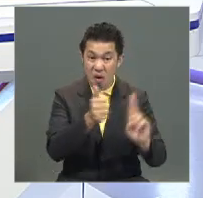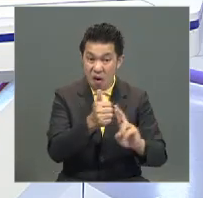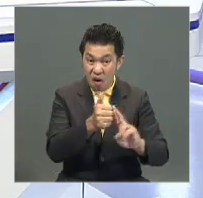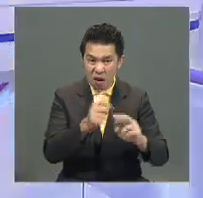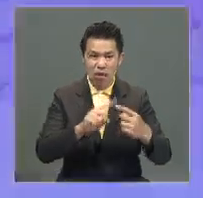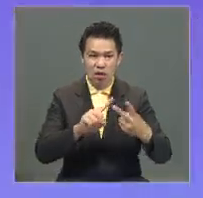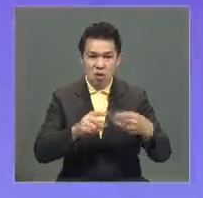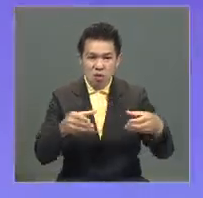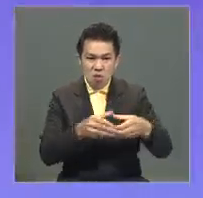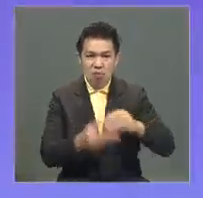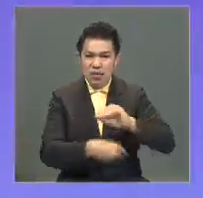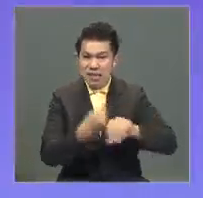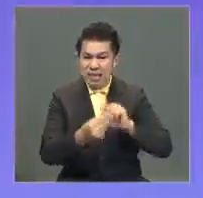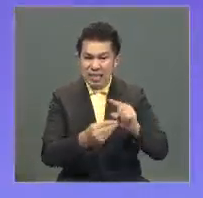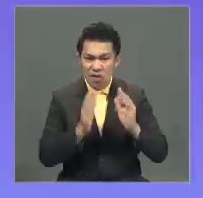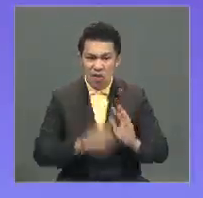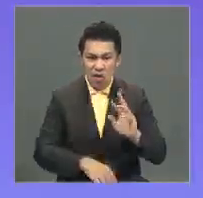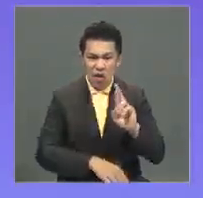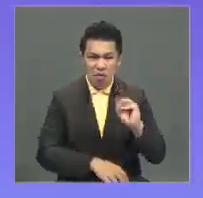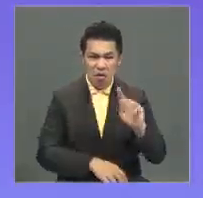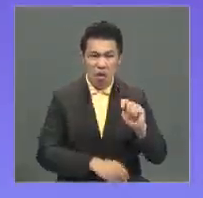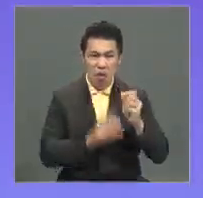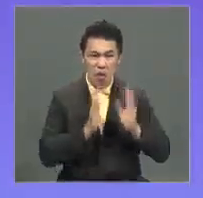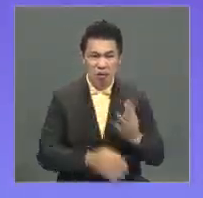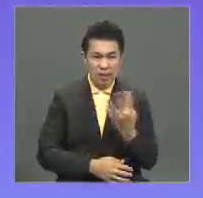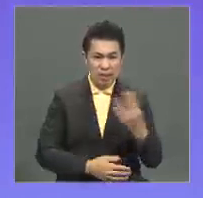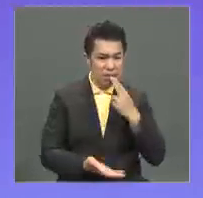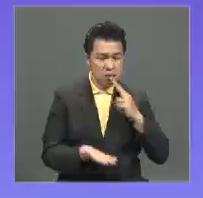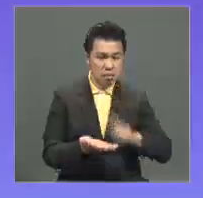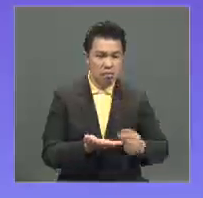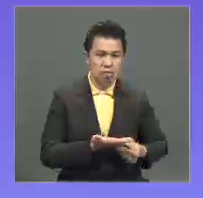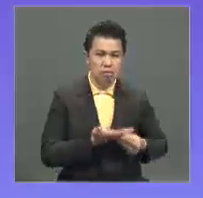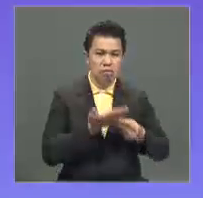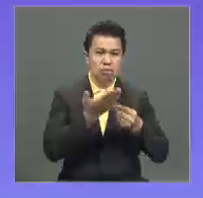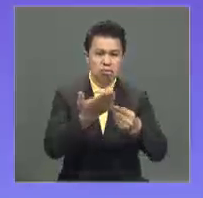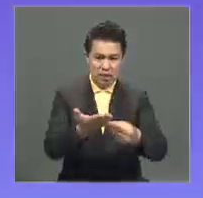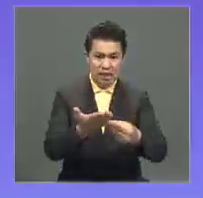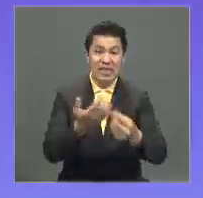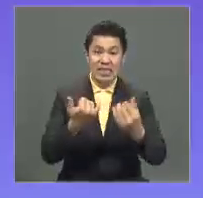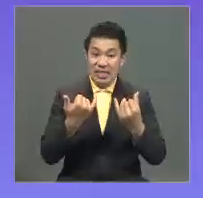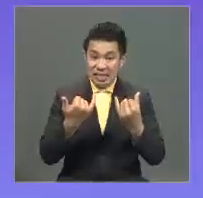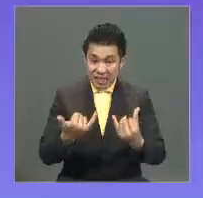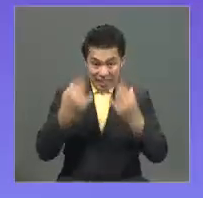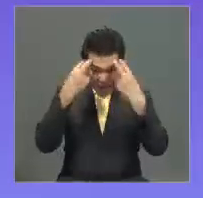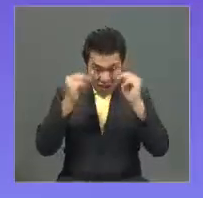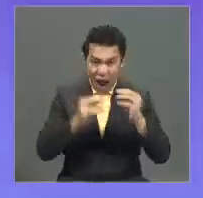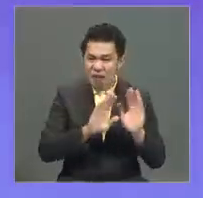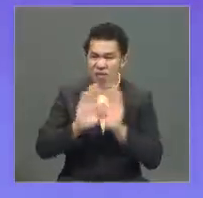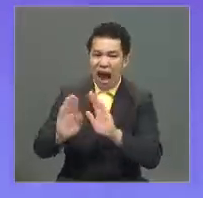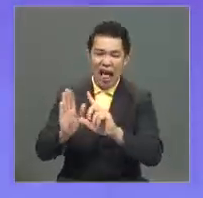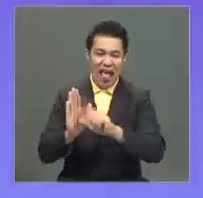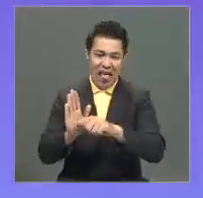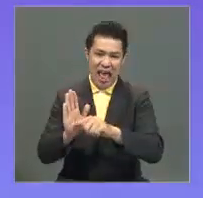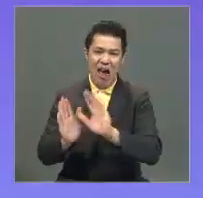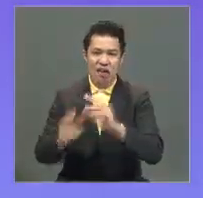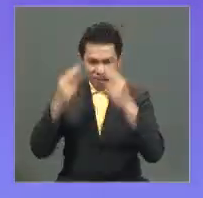มนตรีพร้อมกับทีมเศรษฐกิจทั้ง4รัฐมนตรีเนี่ยนะยื่นถึงนายกรัฐมนตรีในวันนี้โดยมีการส่งผ่านกับเลขาธิ